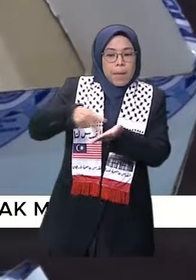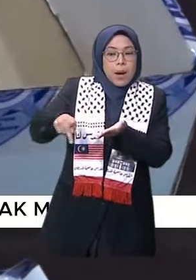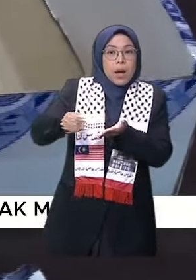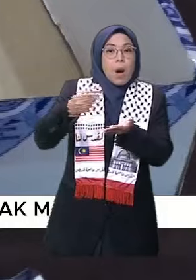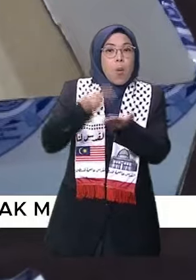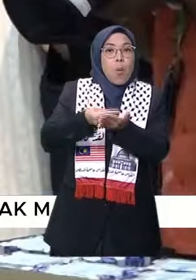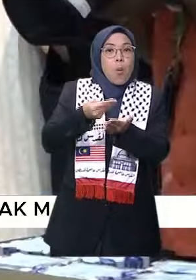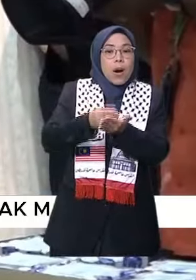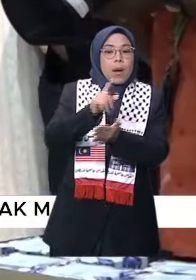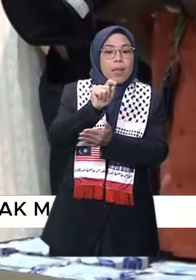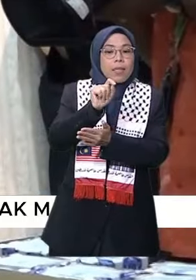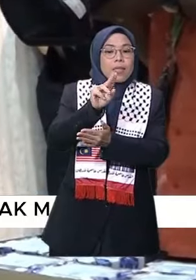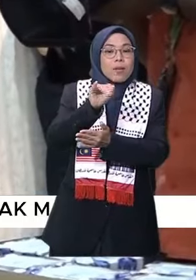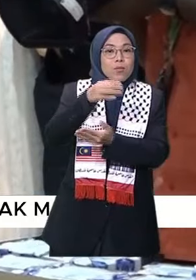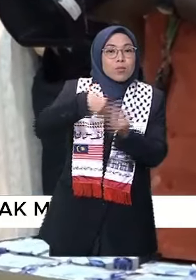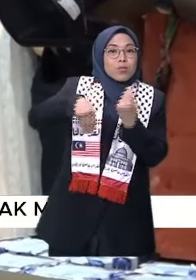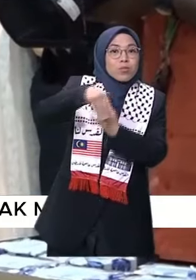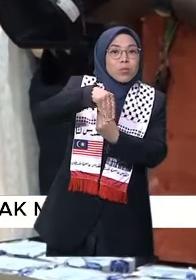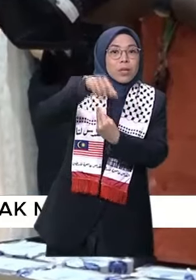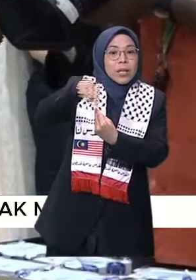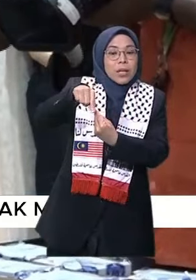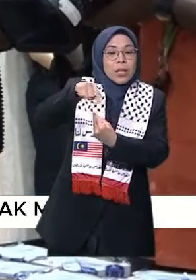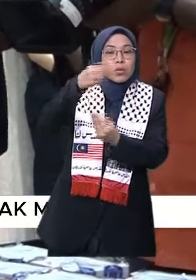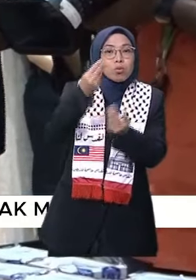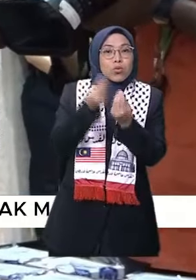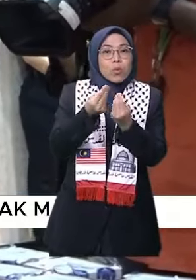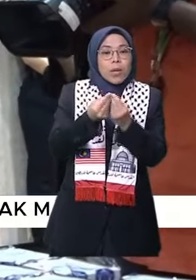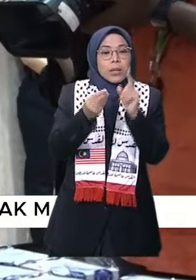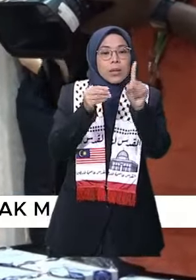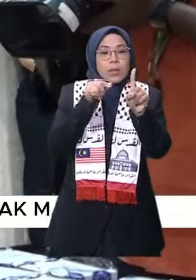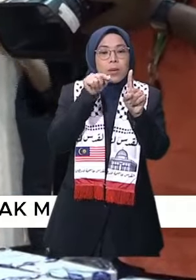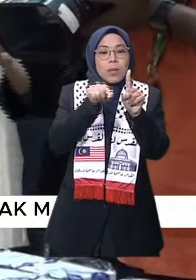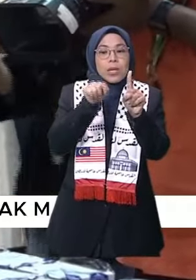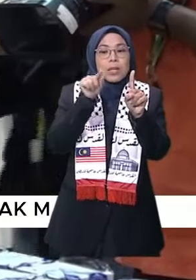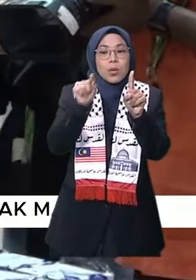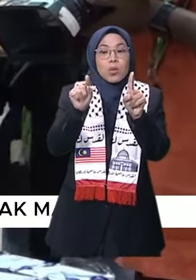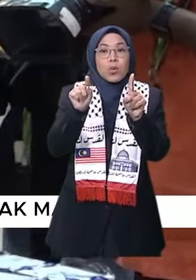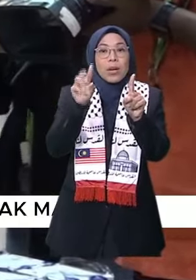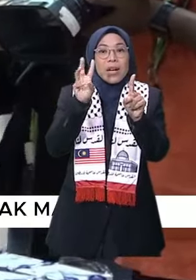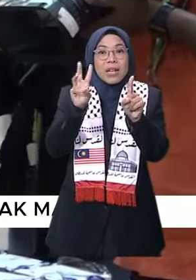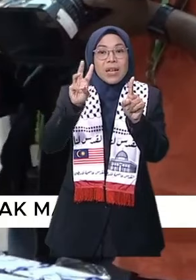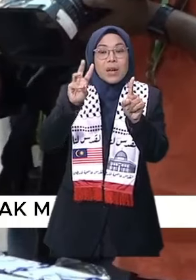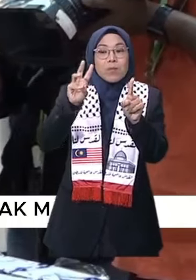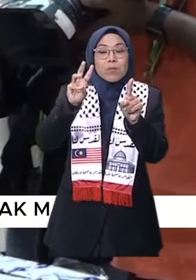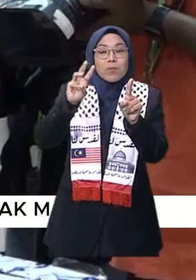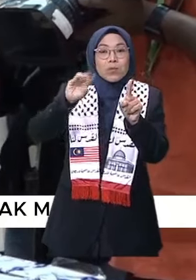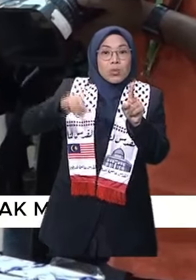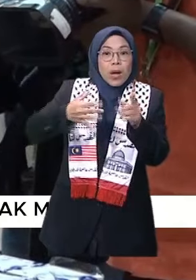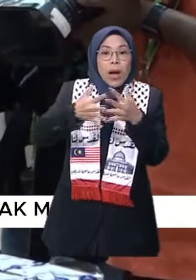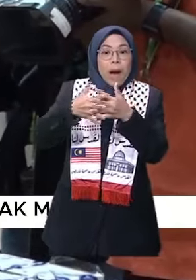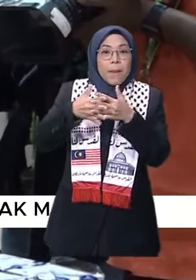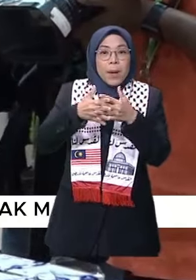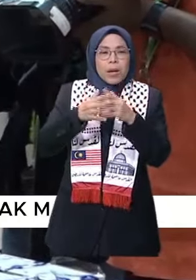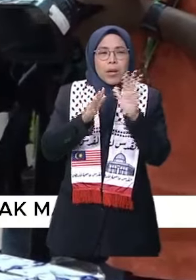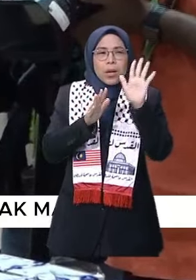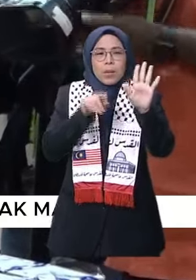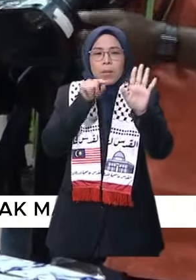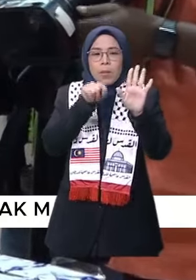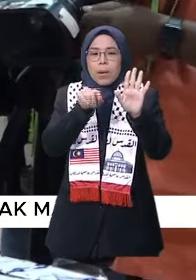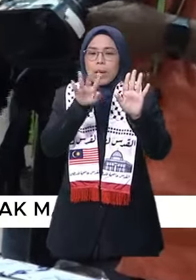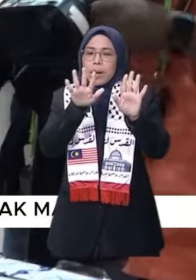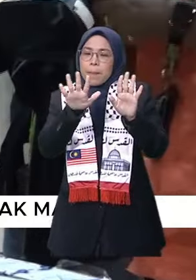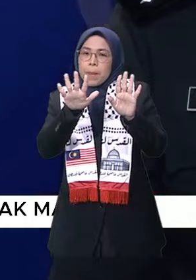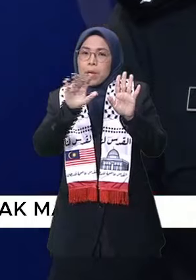tebusan dalam bentuk mata Wang kripto berjumlah 1.16 juta amika atau r.45